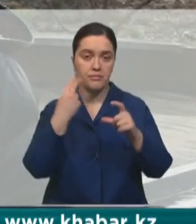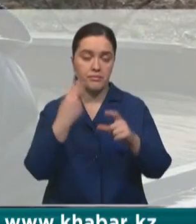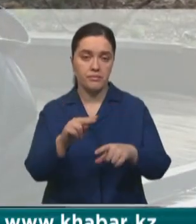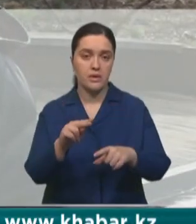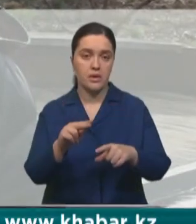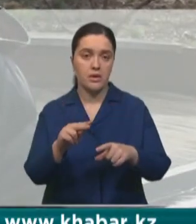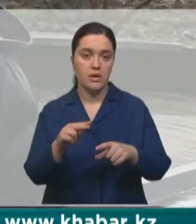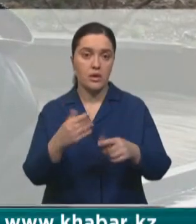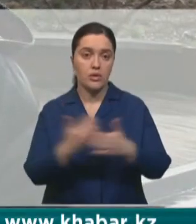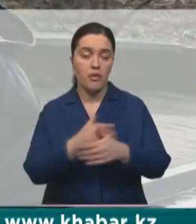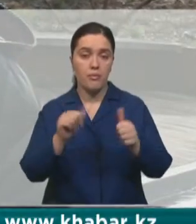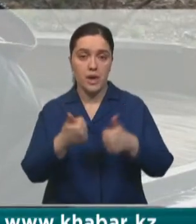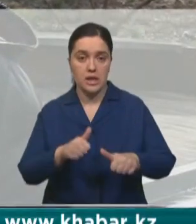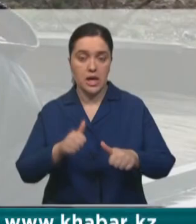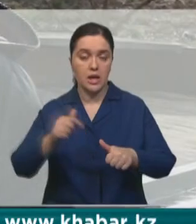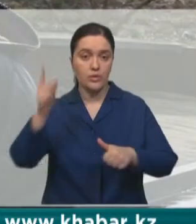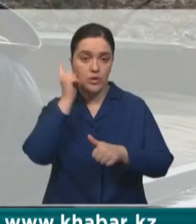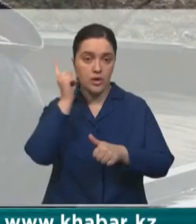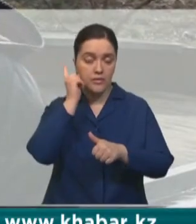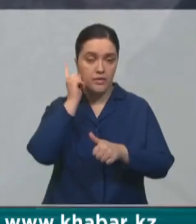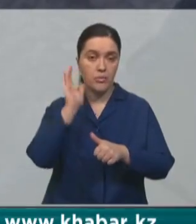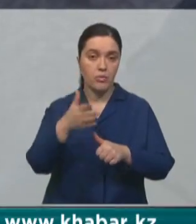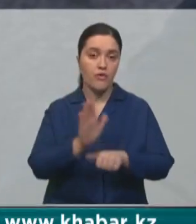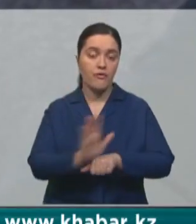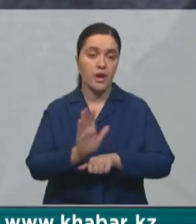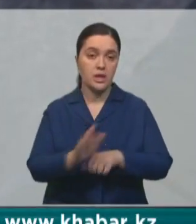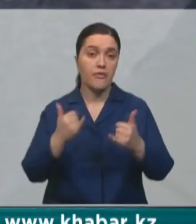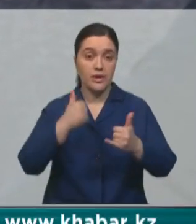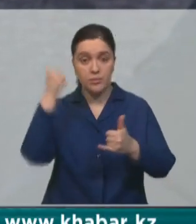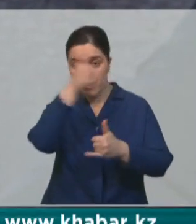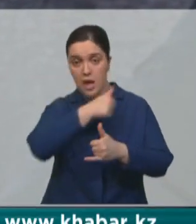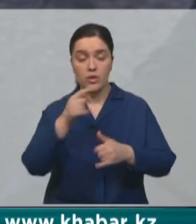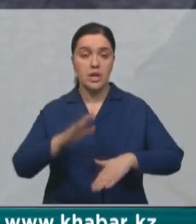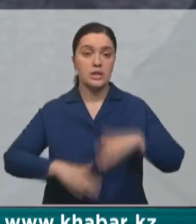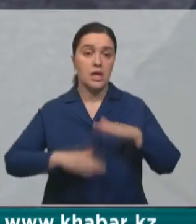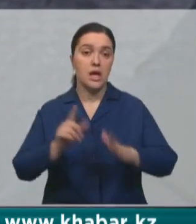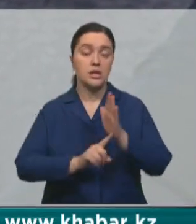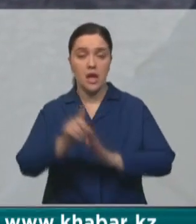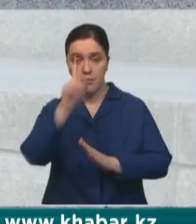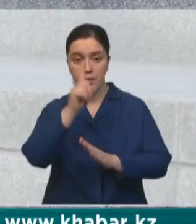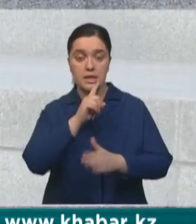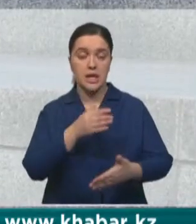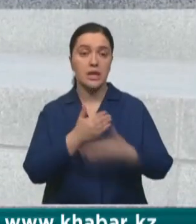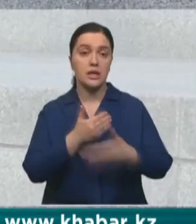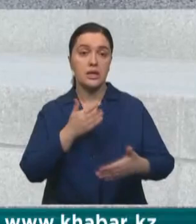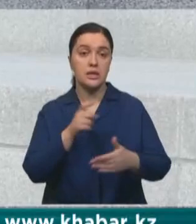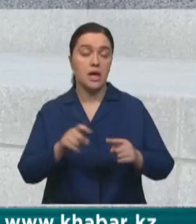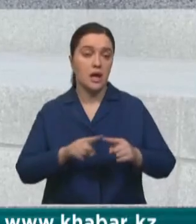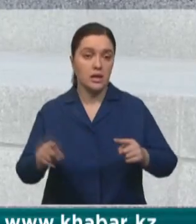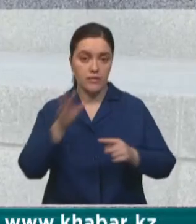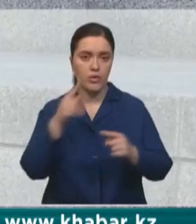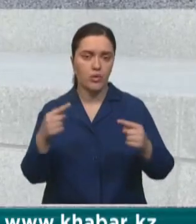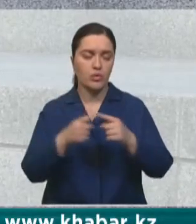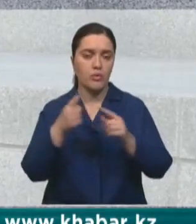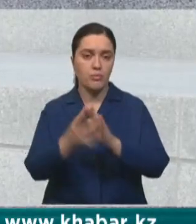новых моделях телефонов, которые уже выйдут в этом году. Стажировка Бекжана началась всего месяц назад. За это время он точно понял,